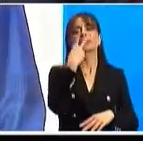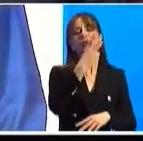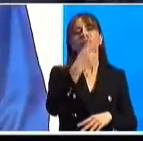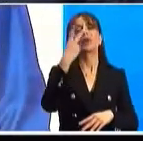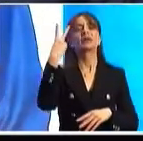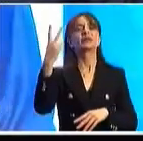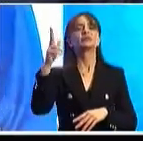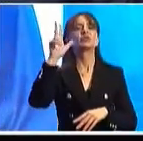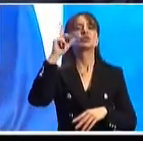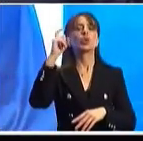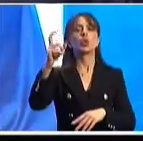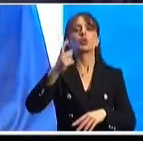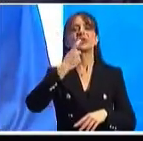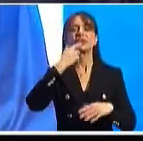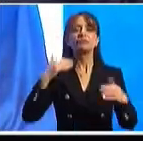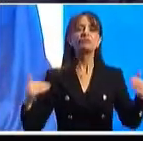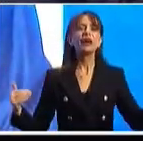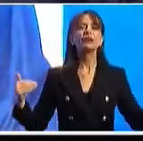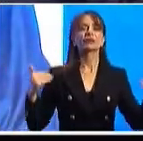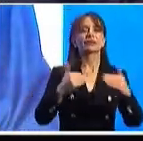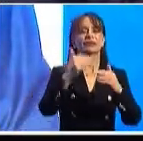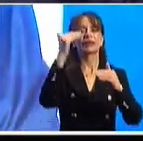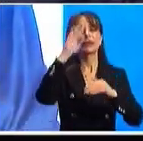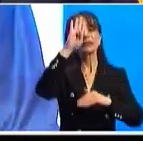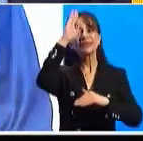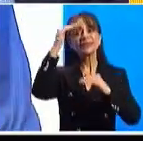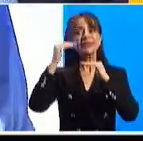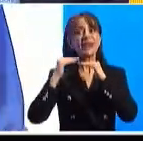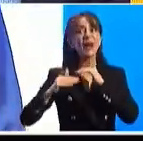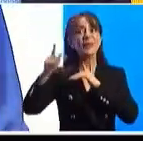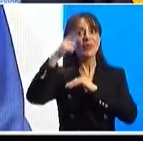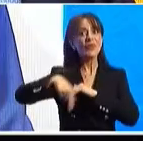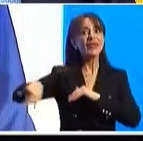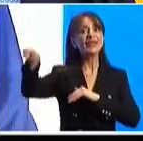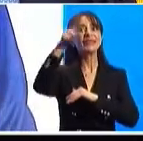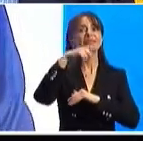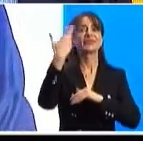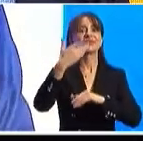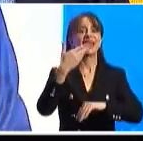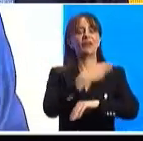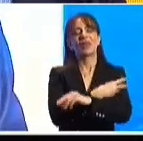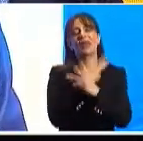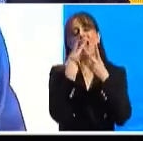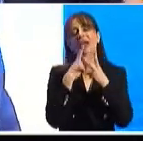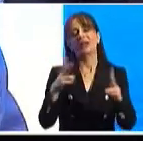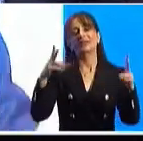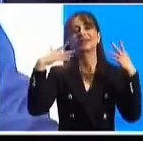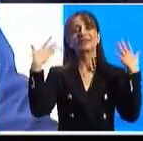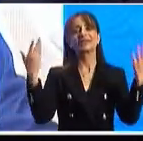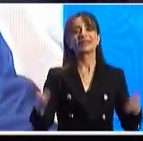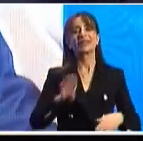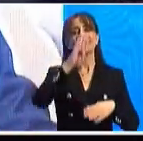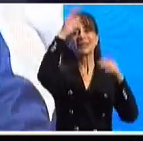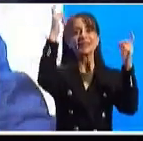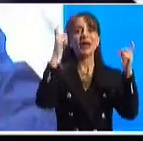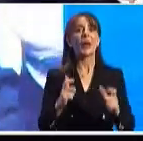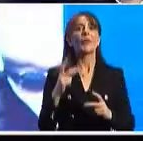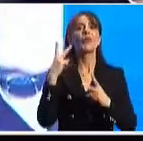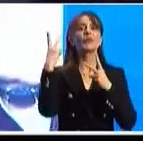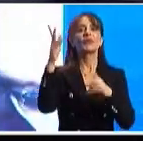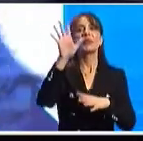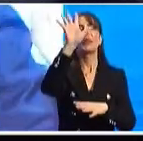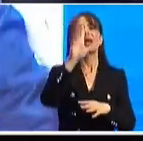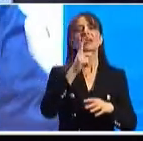yılına kadar İstanbullu hemşehrilerimizin inşallah hizmetine sunacağız. İstanbul'umuzu 5 yıl